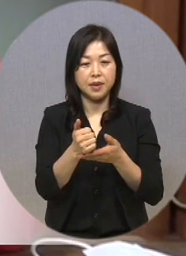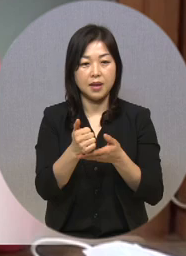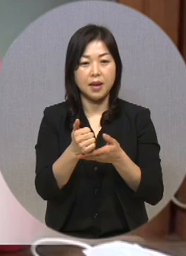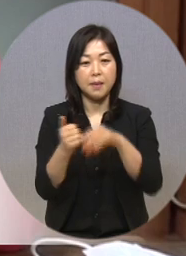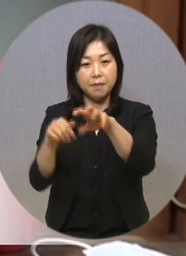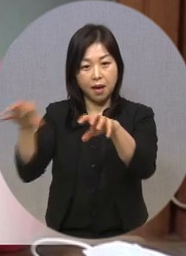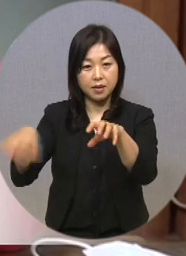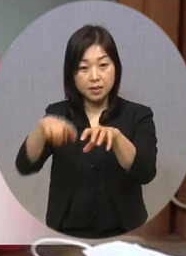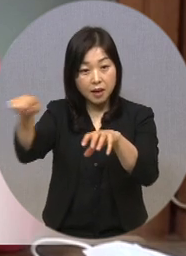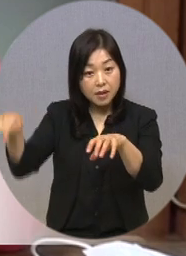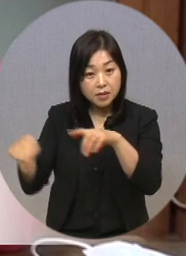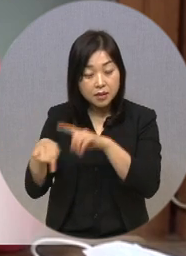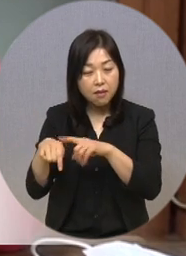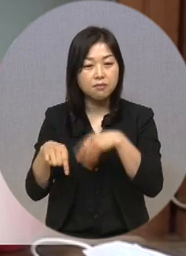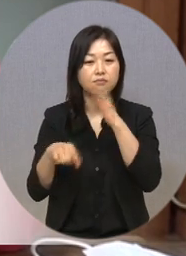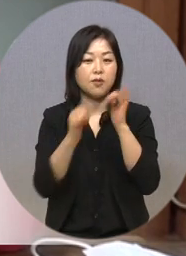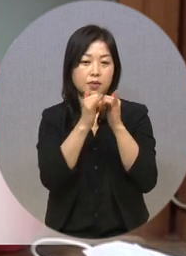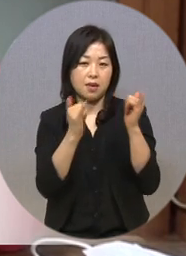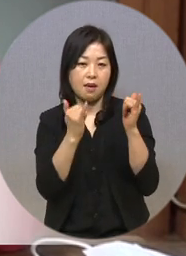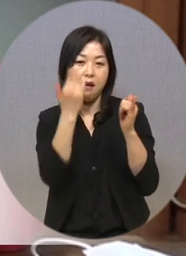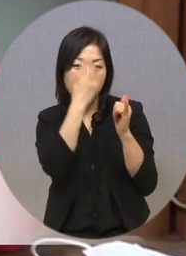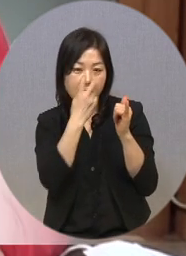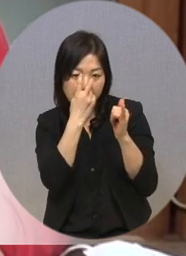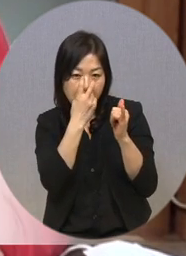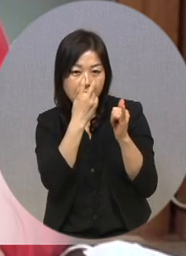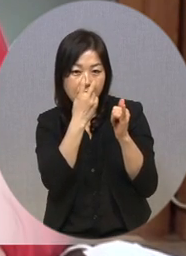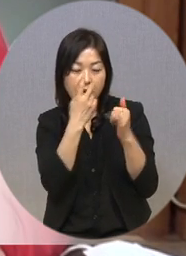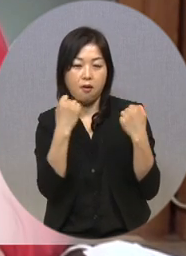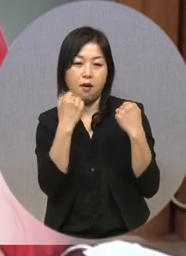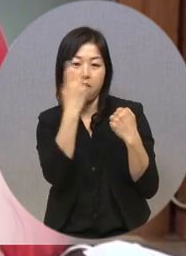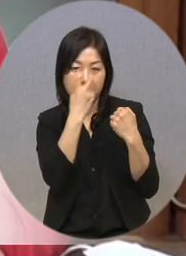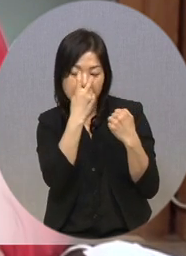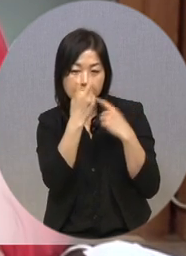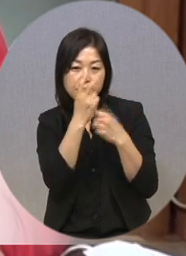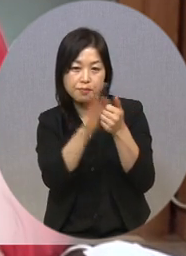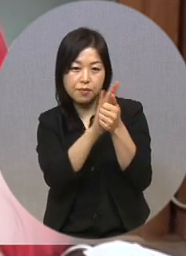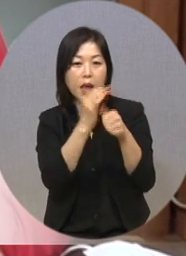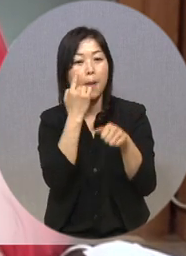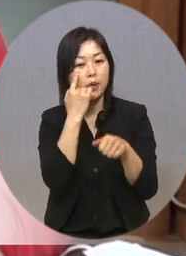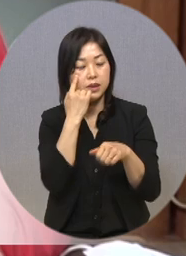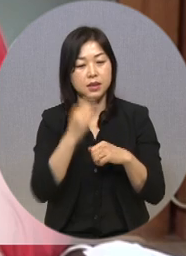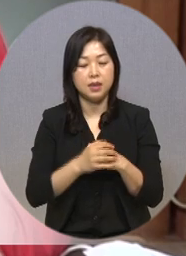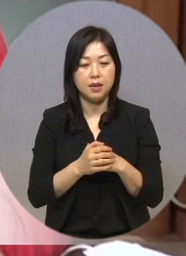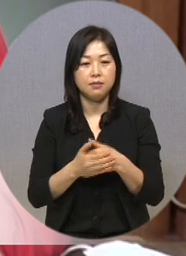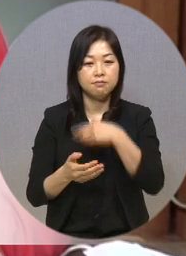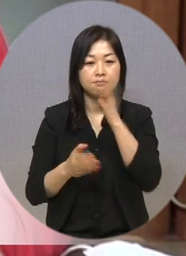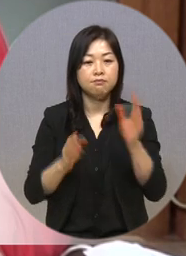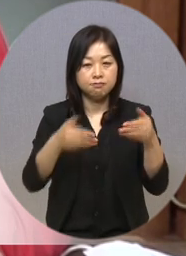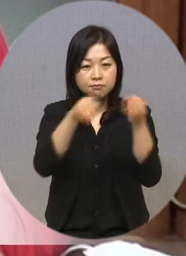그분들을 건강관리 요양을 해보자. 실버타운을 하기 위해서